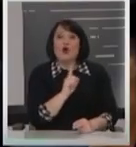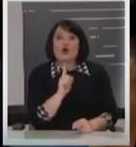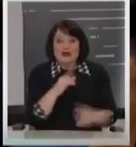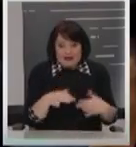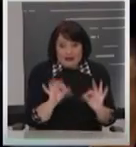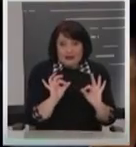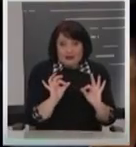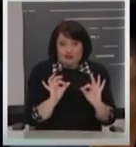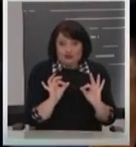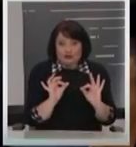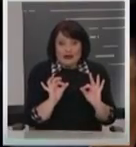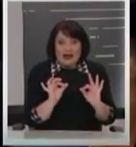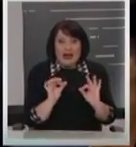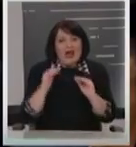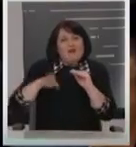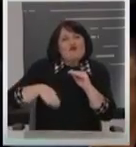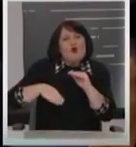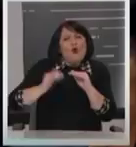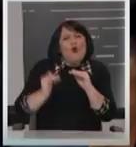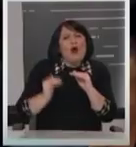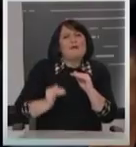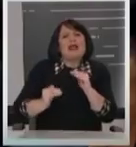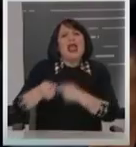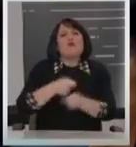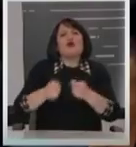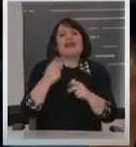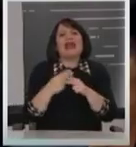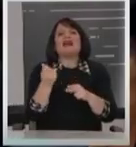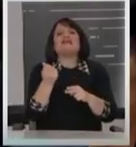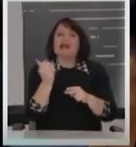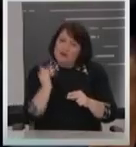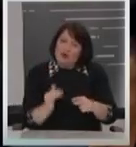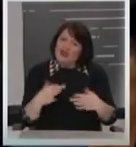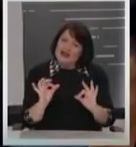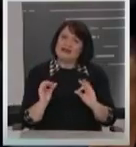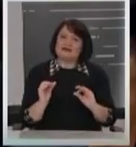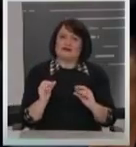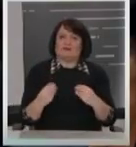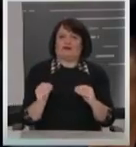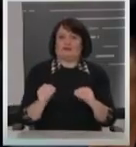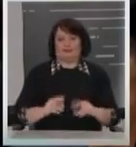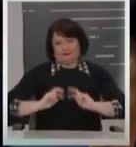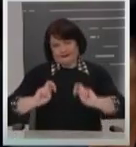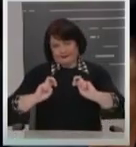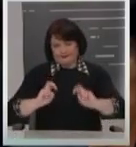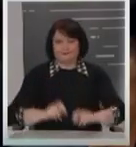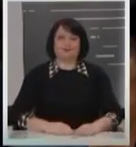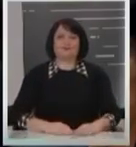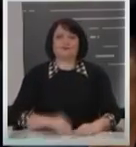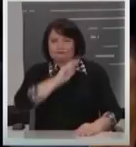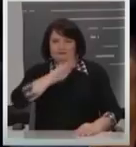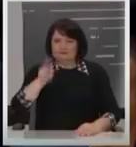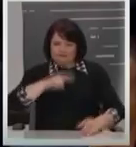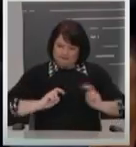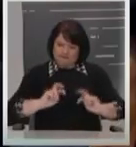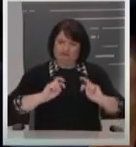τις αντικειμενικές, αλλά τις πολύ χαμηλότερες εμπορικές. Επίσης, στην ισχύουσα πλέον διάταξη, οι κατασχέσεις και οι